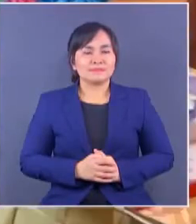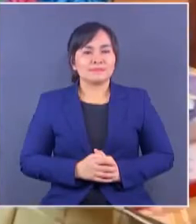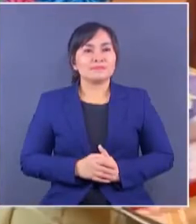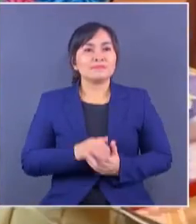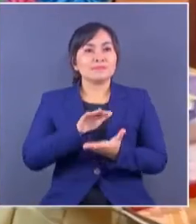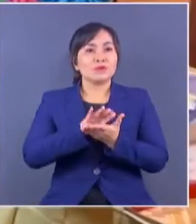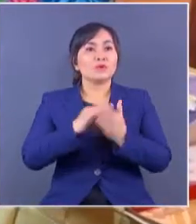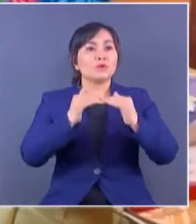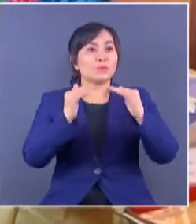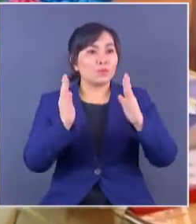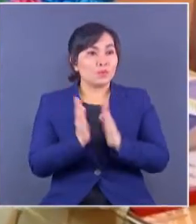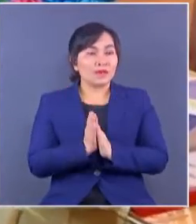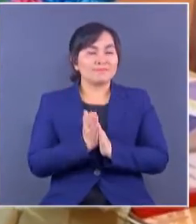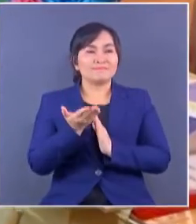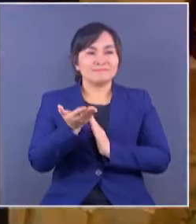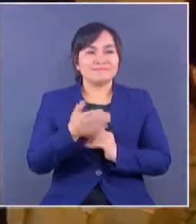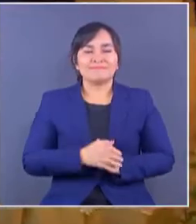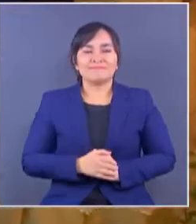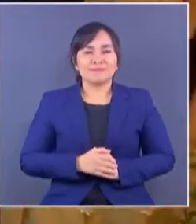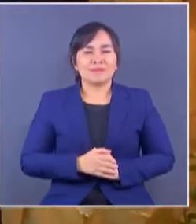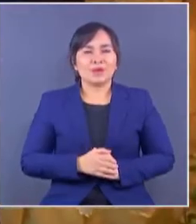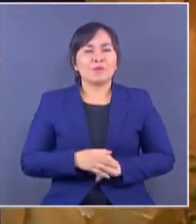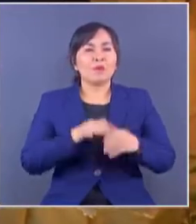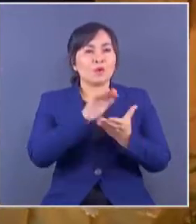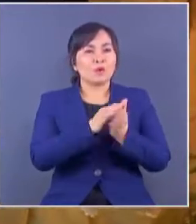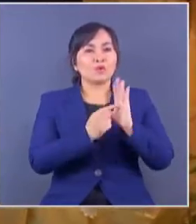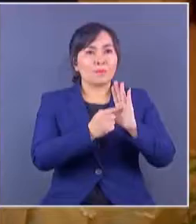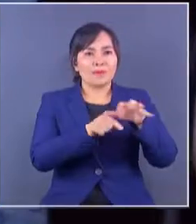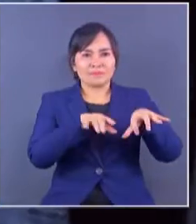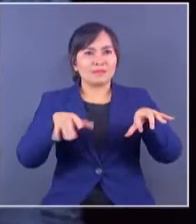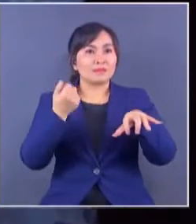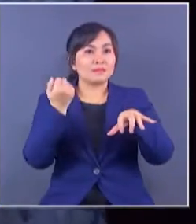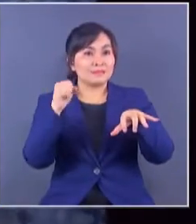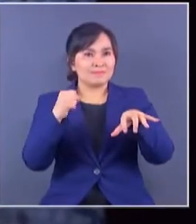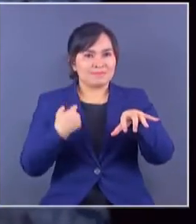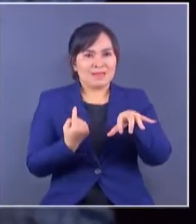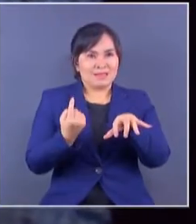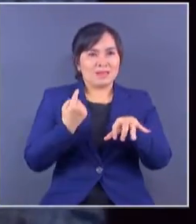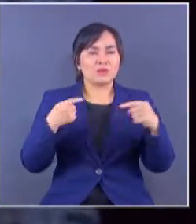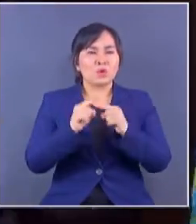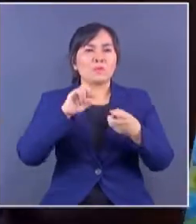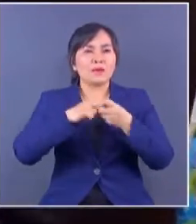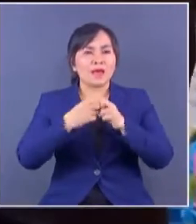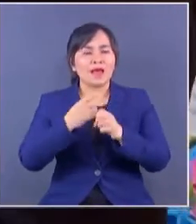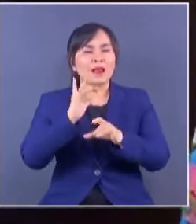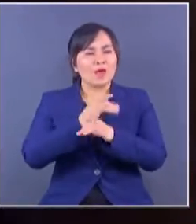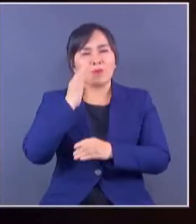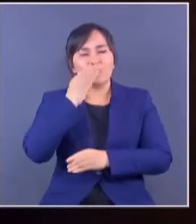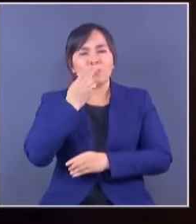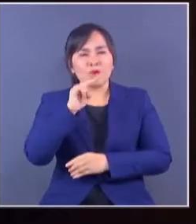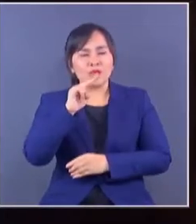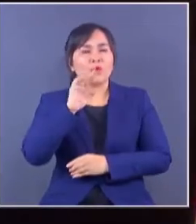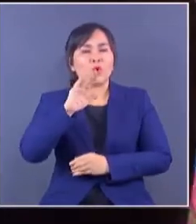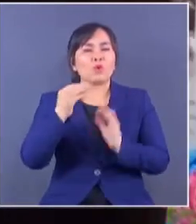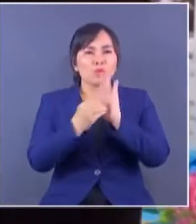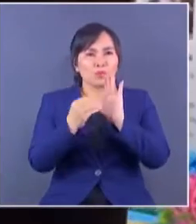โรงเรียนวัดพระเชตุพนเป็นหนึ่งใน10โรงเรียนต้นแบบปลอดบุหรี่และแอลกอฮอล์ในพื้นที่กรุงเทพมหานครเพราะมีการดำเนิน